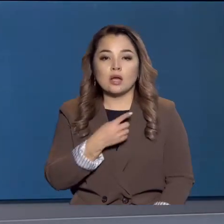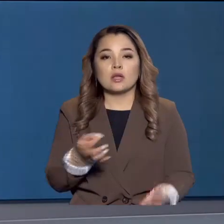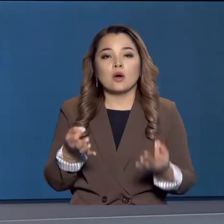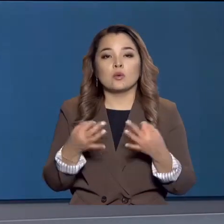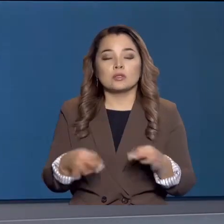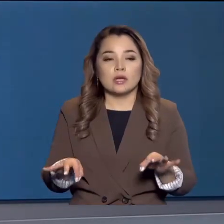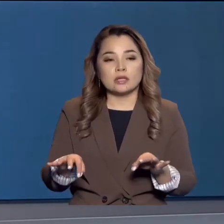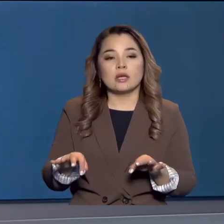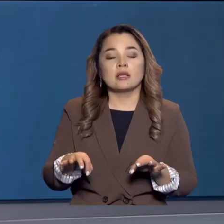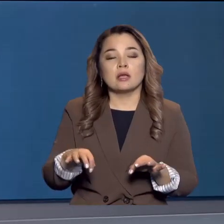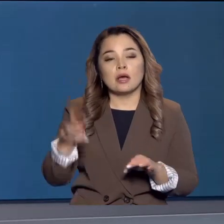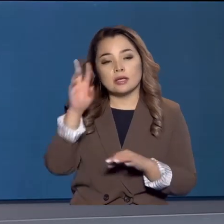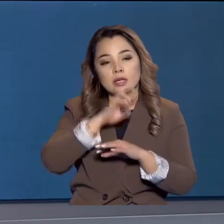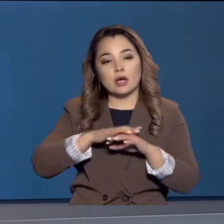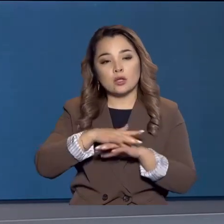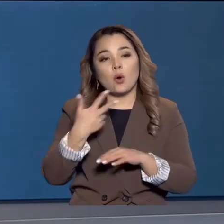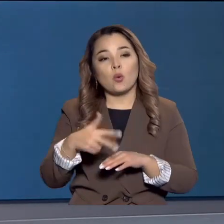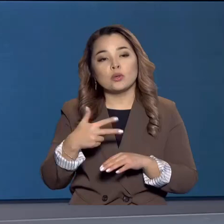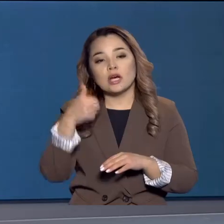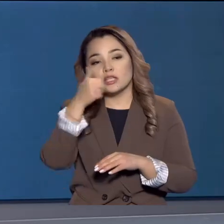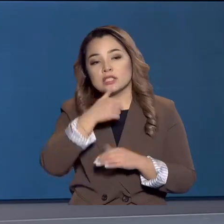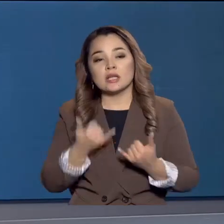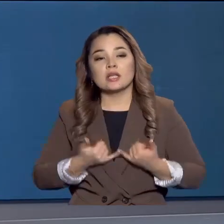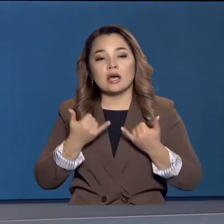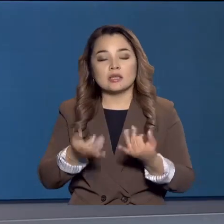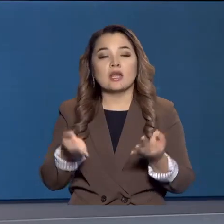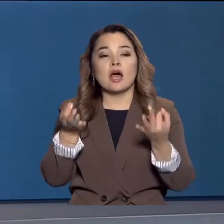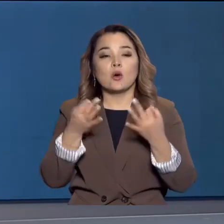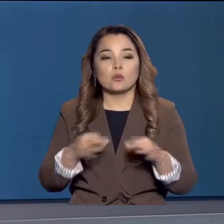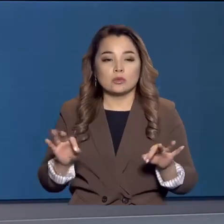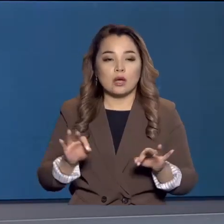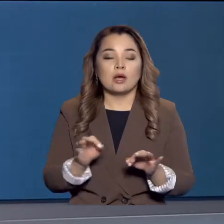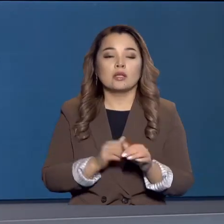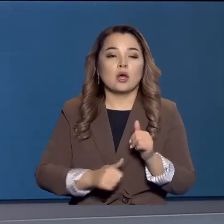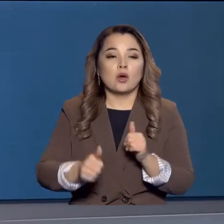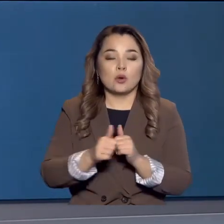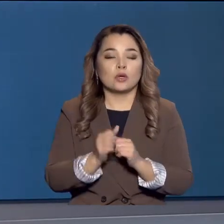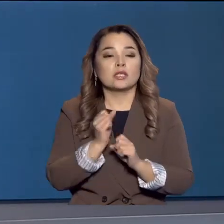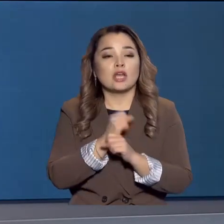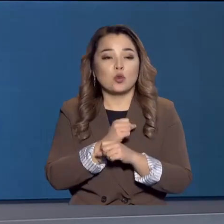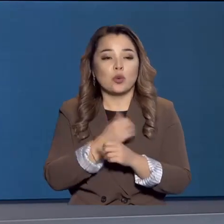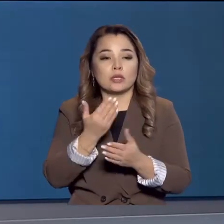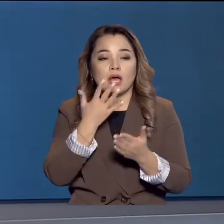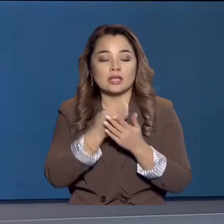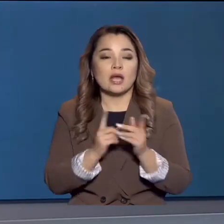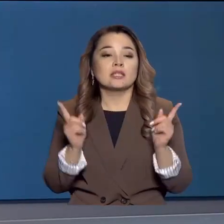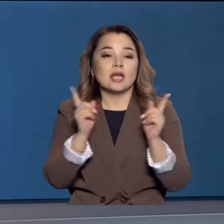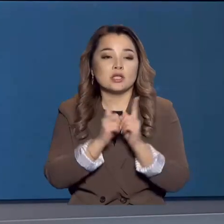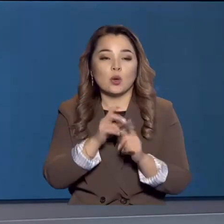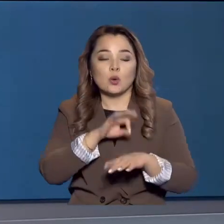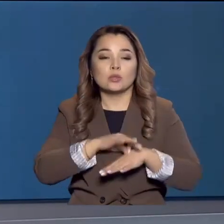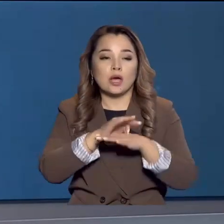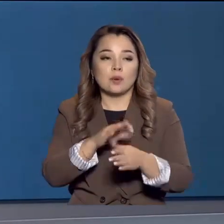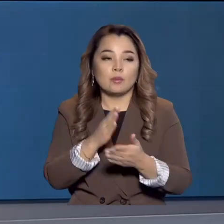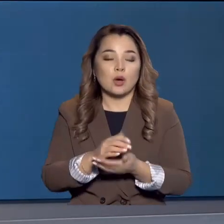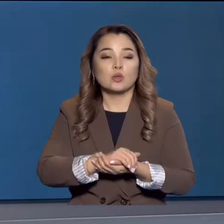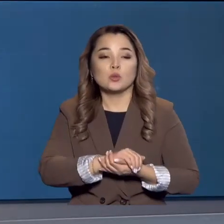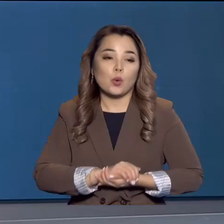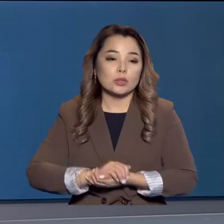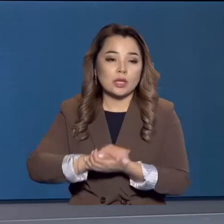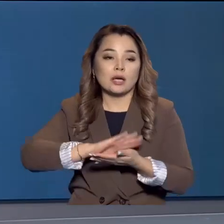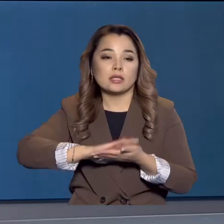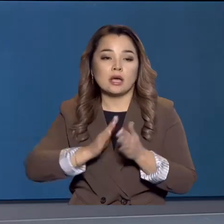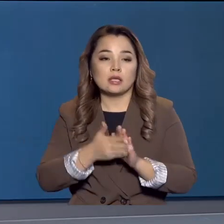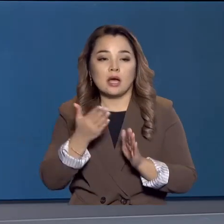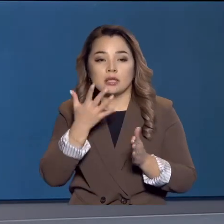Талдықорғанда ел тәуелсіздігінің 30 жылдығына арналған тәуелсіздіктің көш керуені салтанатты кездесу өтті. Достық үйі қоғамдық келісім